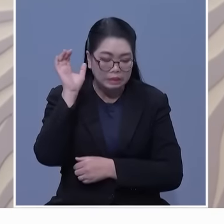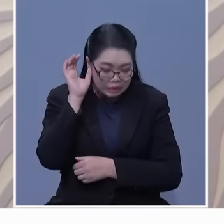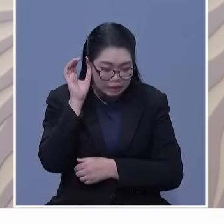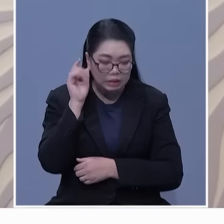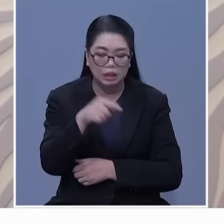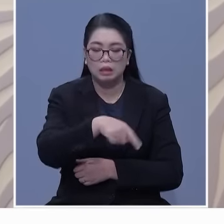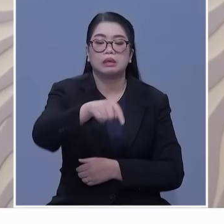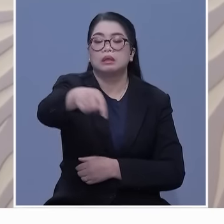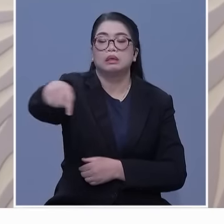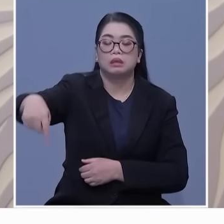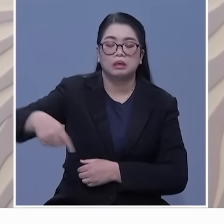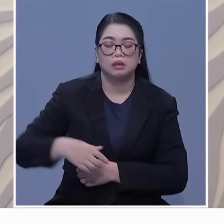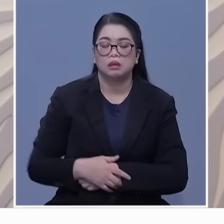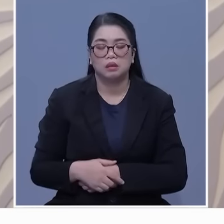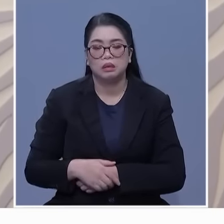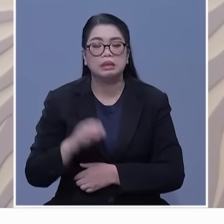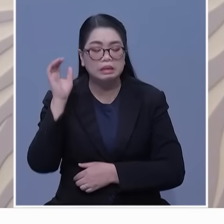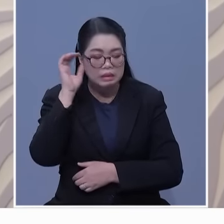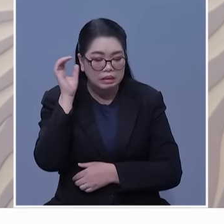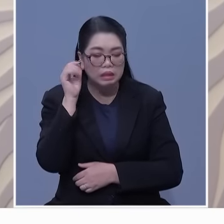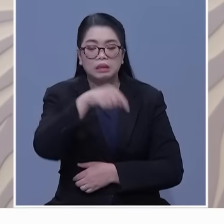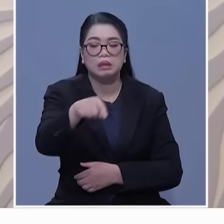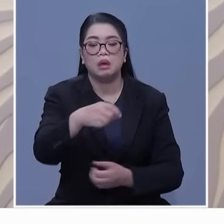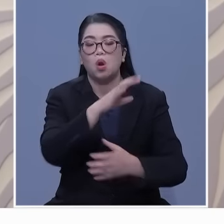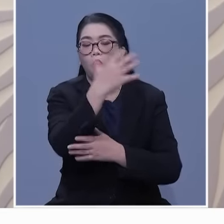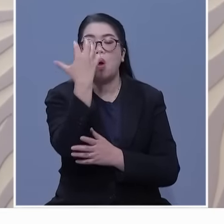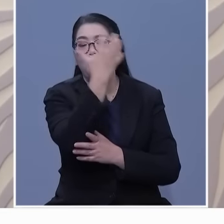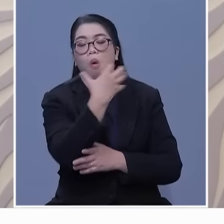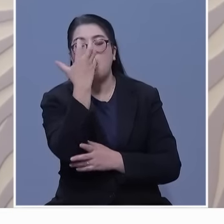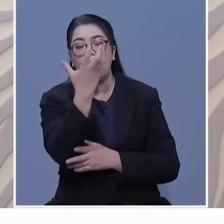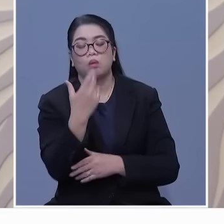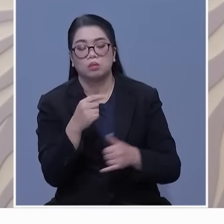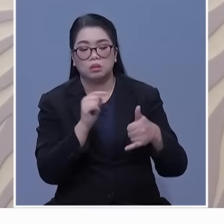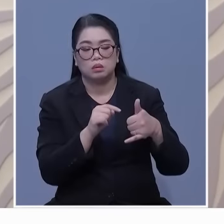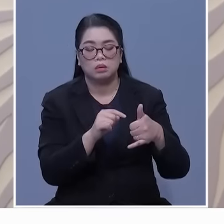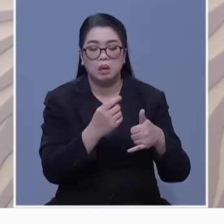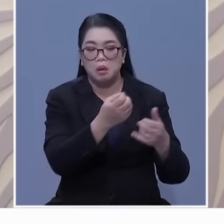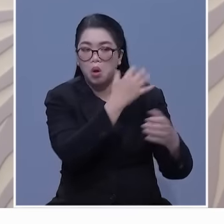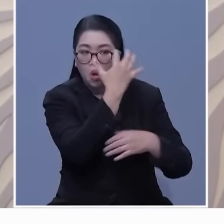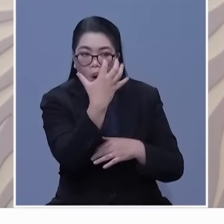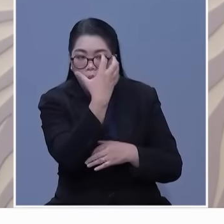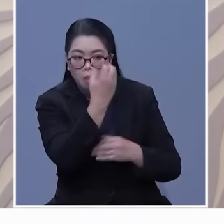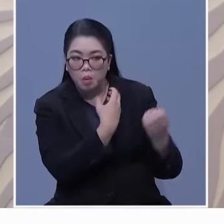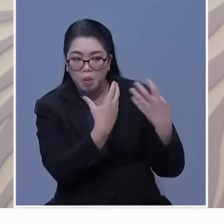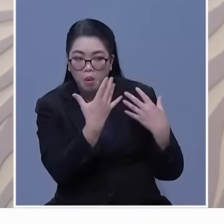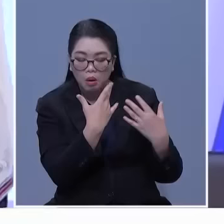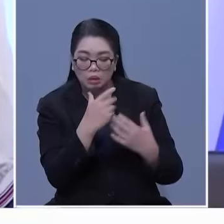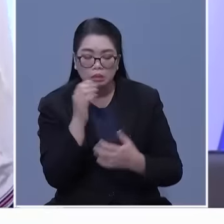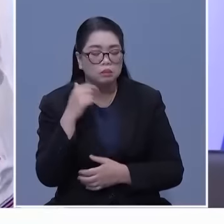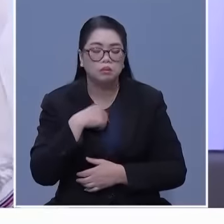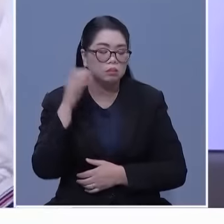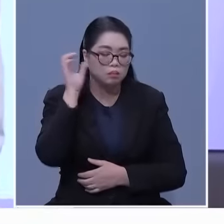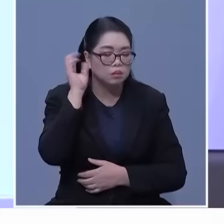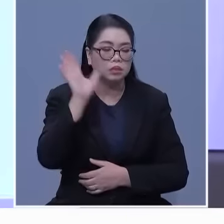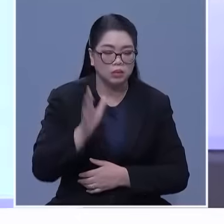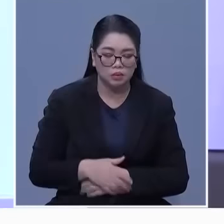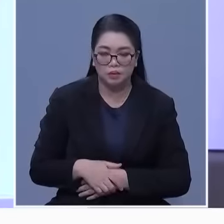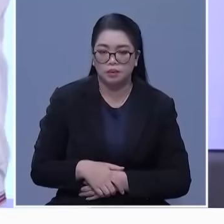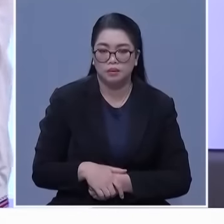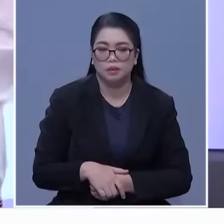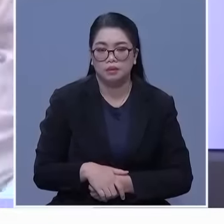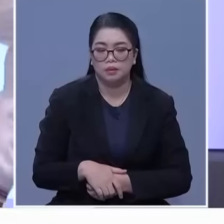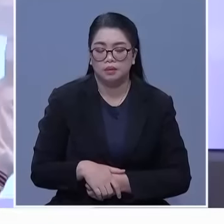บ้าๆไอ้ลูกศิษย์วัดที่มันโดนขับออกจากวัดไปรอบเนี่ยเขาเข็ดแล้วนะครับ นี่